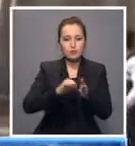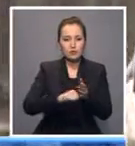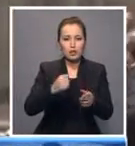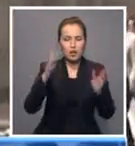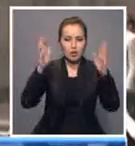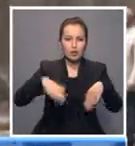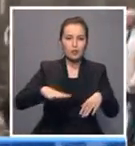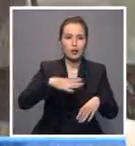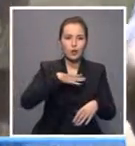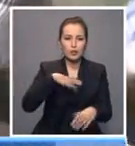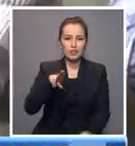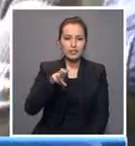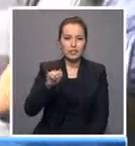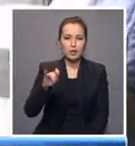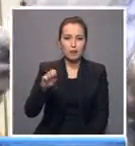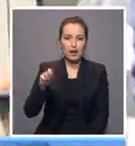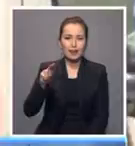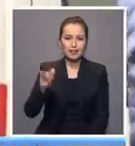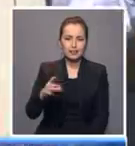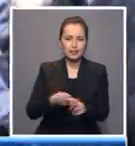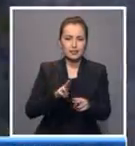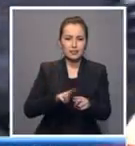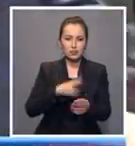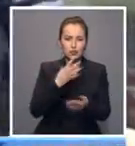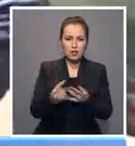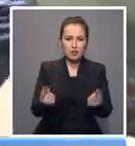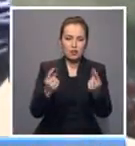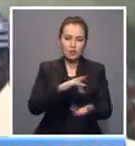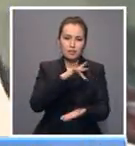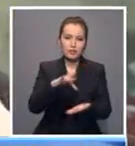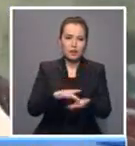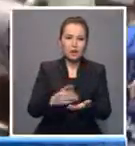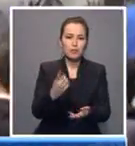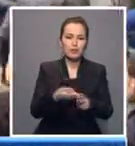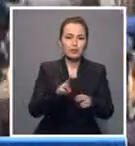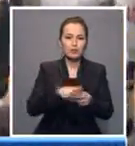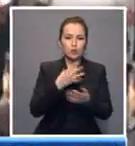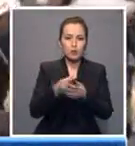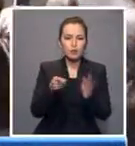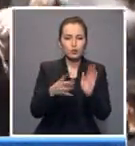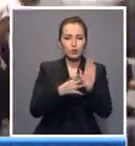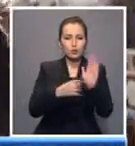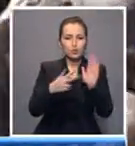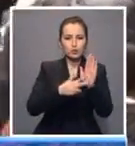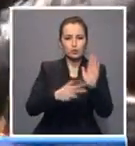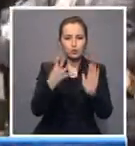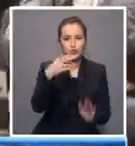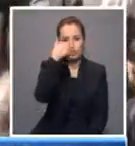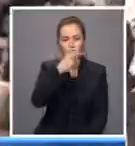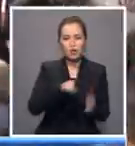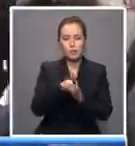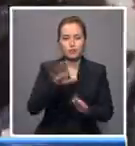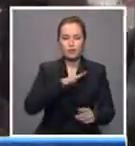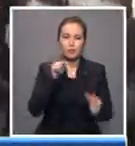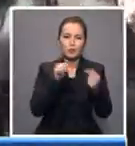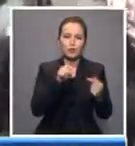төбесі құлаған. Диярбәкір елдің оңтүстік шығысындағы ірі қалалардың бірі. Мұнда Күрдістан жұмысшылар партиясы 1984 жылдан бері автономия үшін